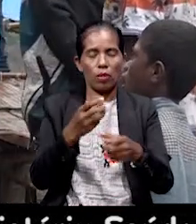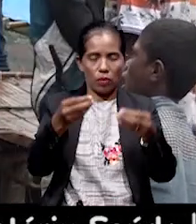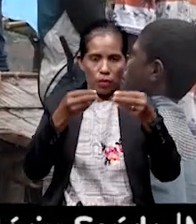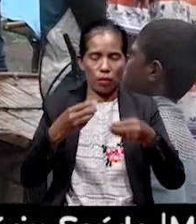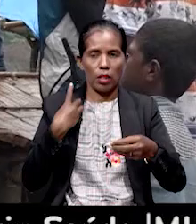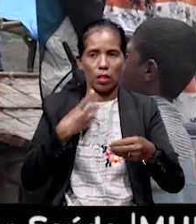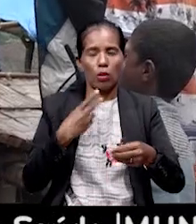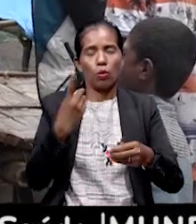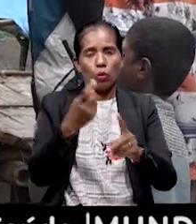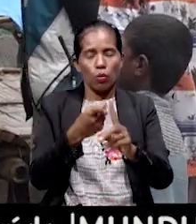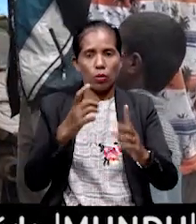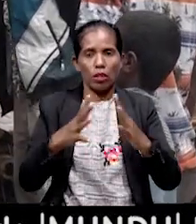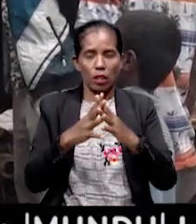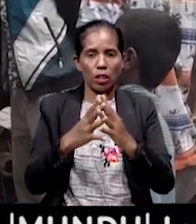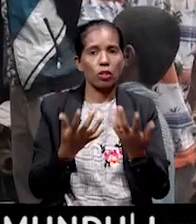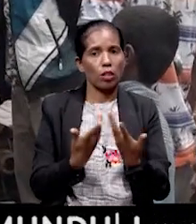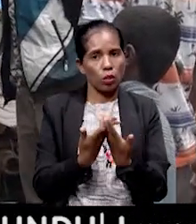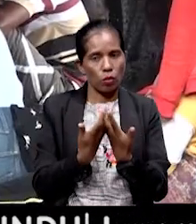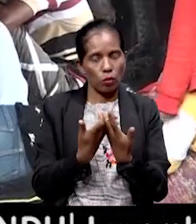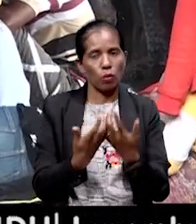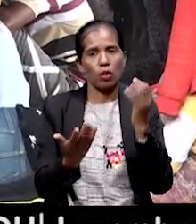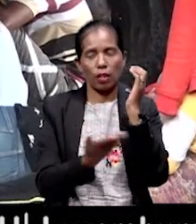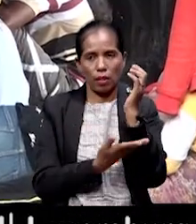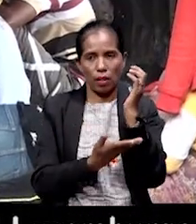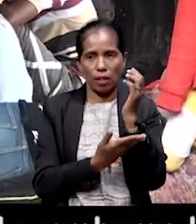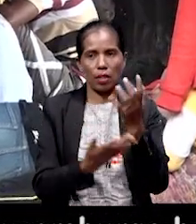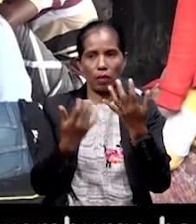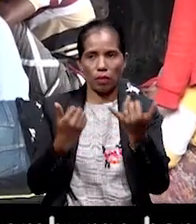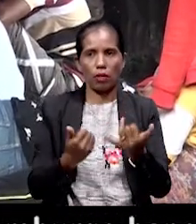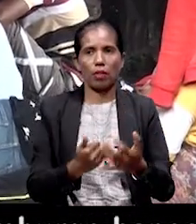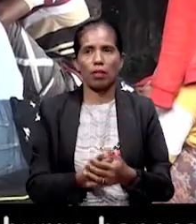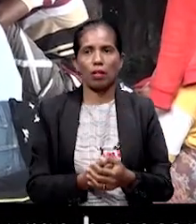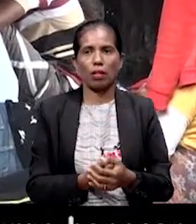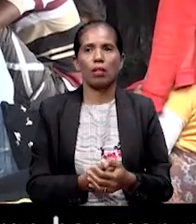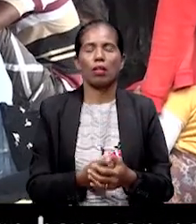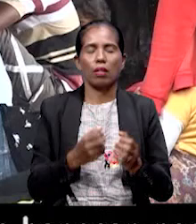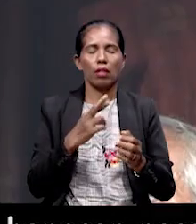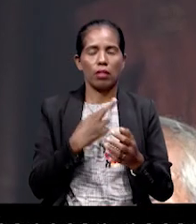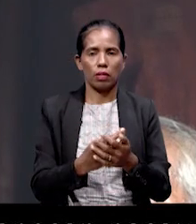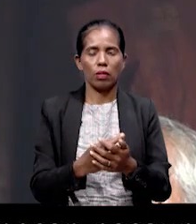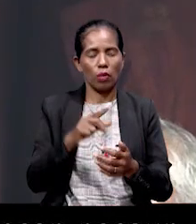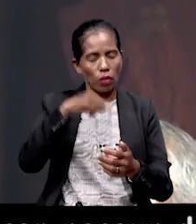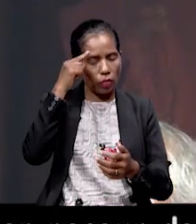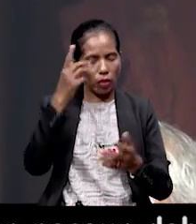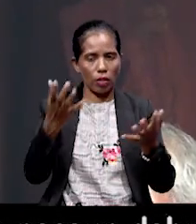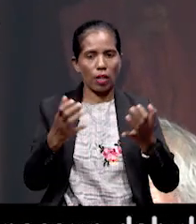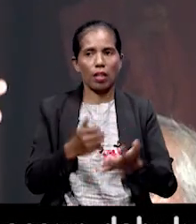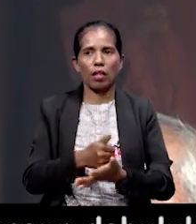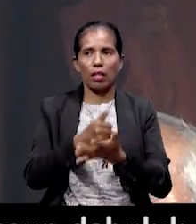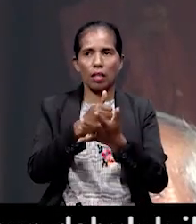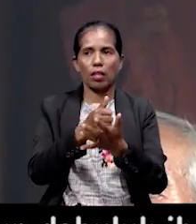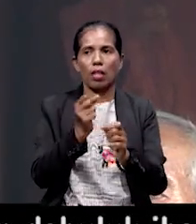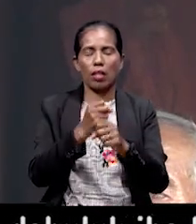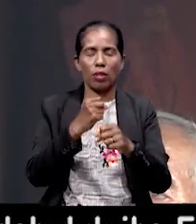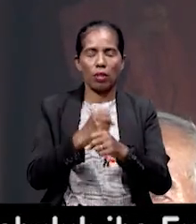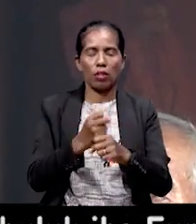sudut mayu setali meta posi ai jenama gubernurnya liu sekretaris taru akar kasuda mai pepa Uma sirna ba halo simenti